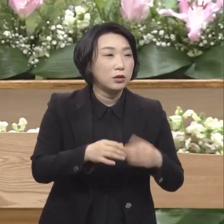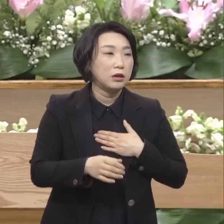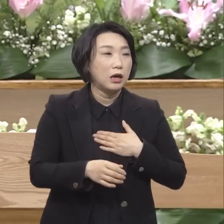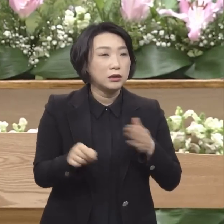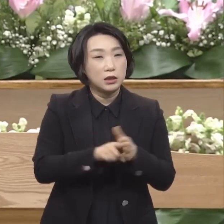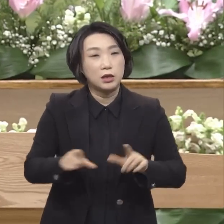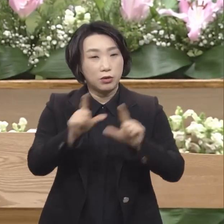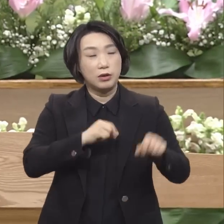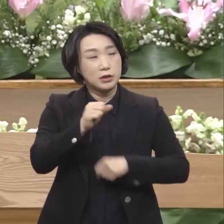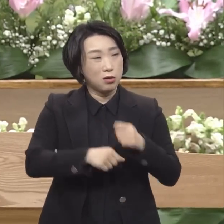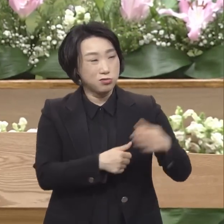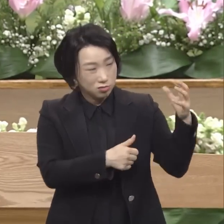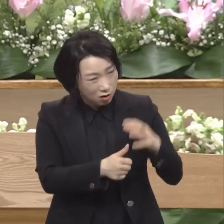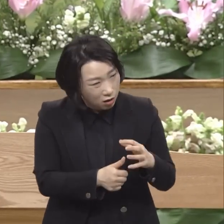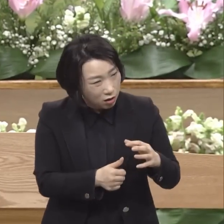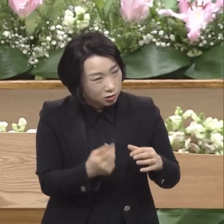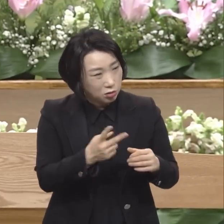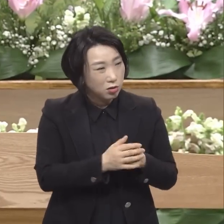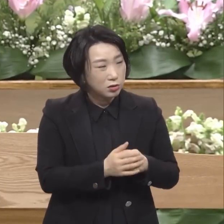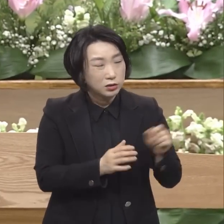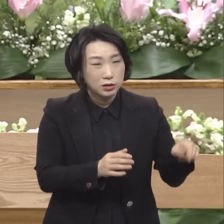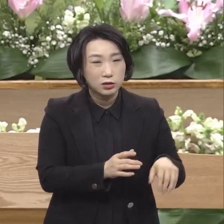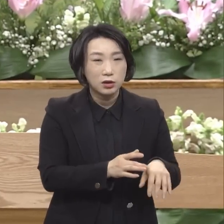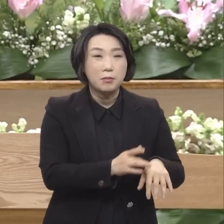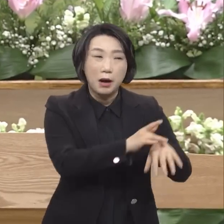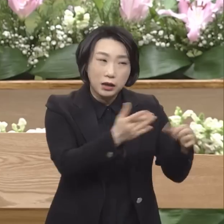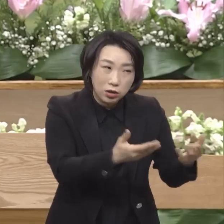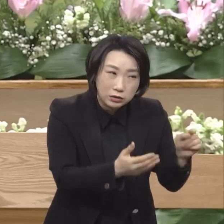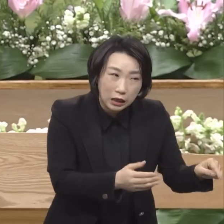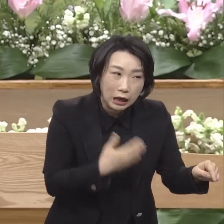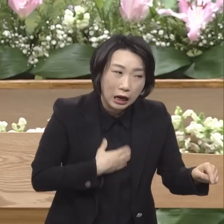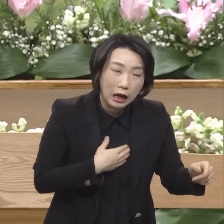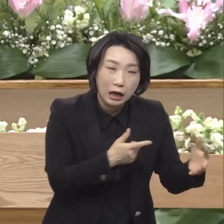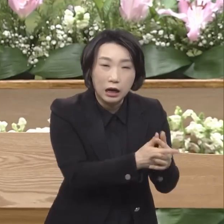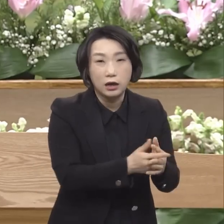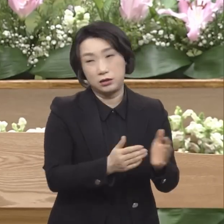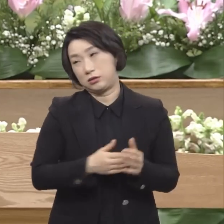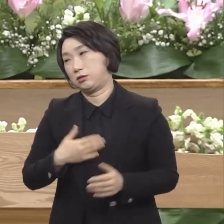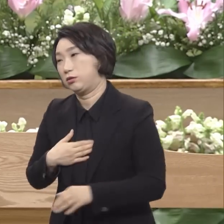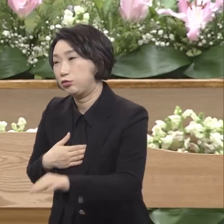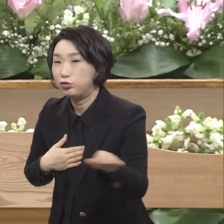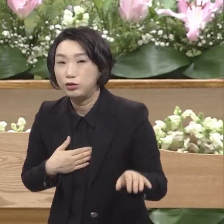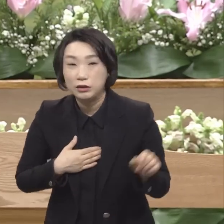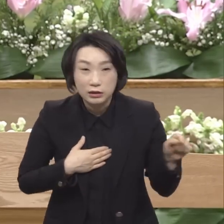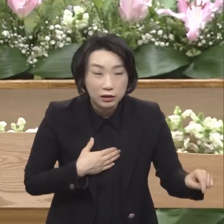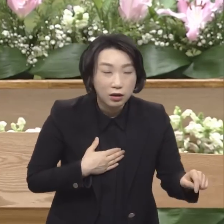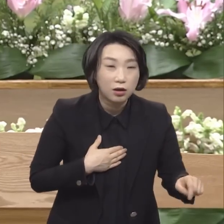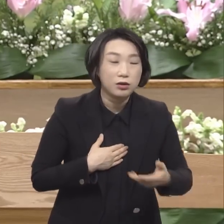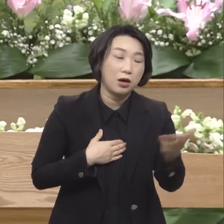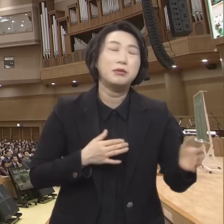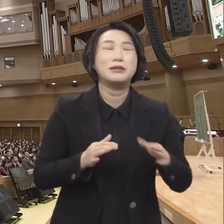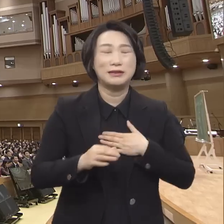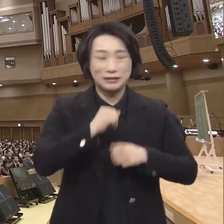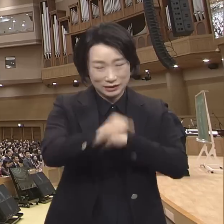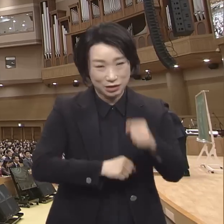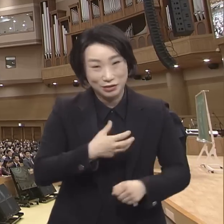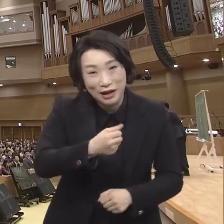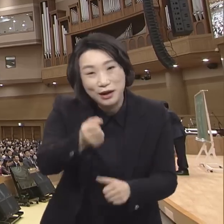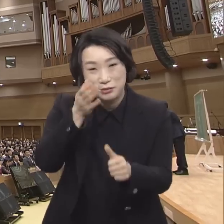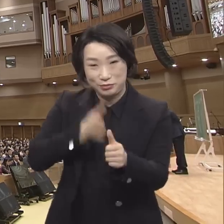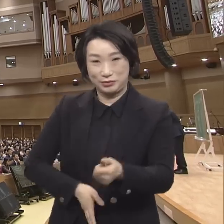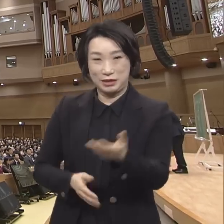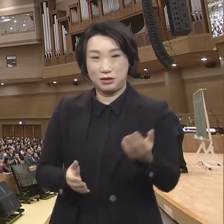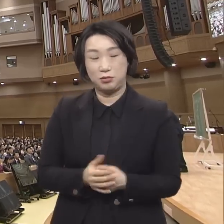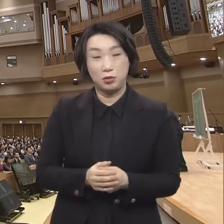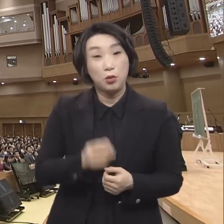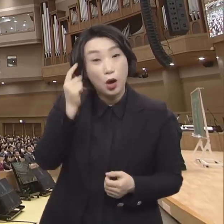결박하고 다시 부자유를 주려고 하는 마귀 역사인 줄 알면서 우리는 절대 그 안에서 자유를 누려라 이